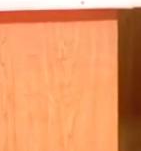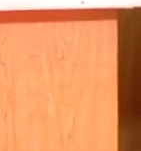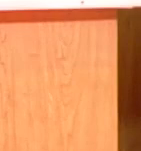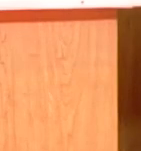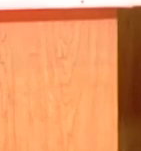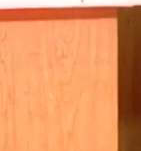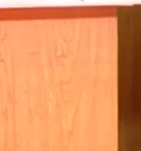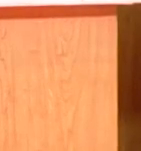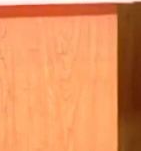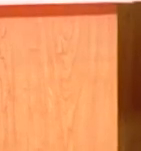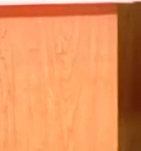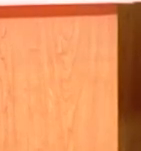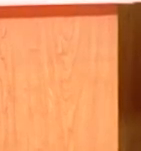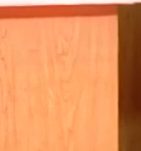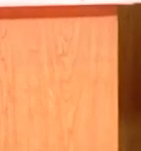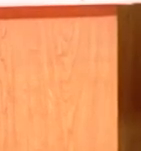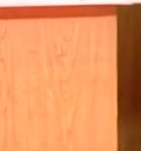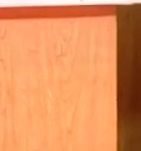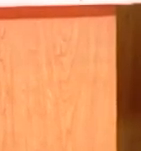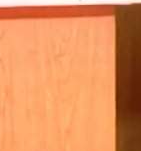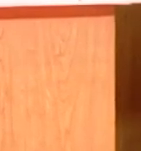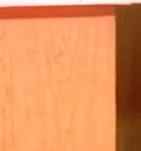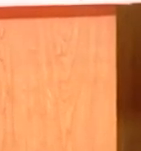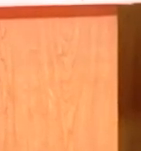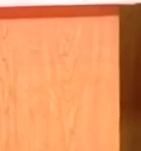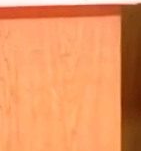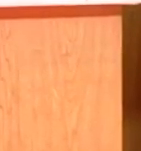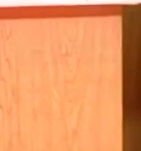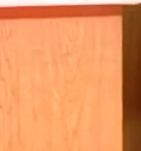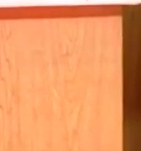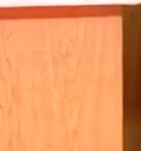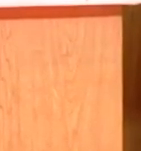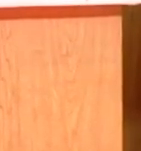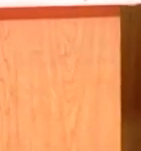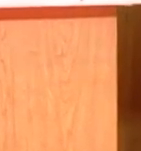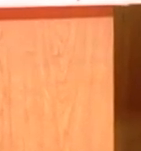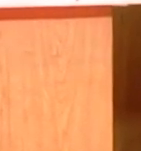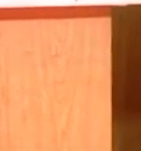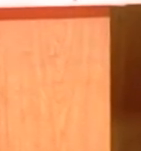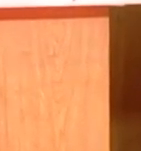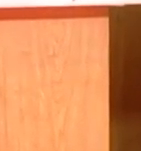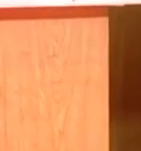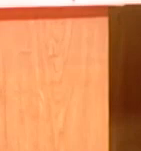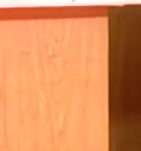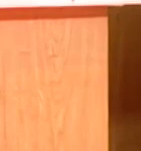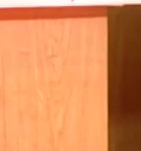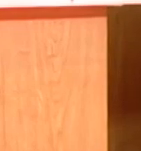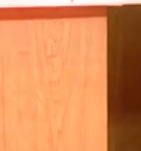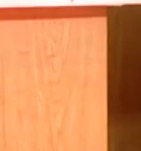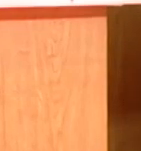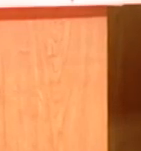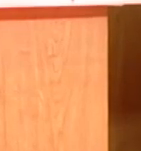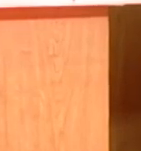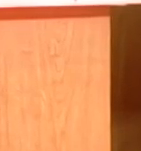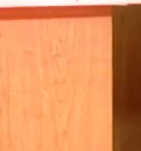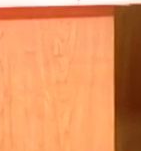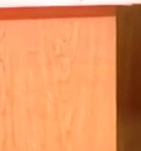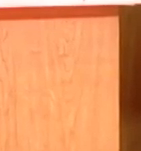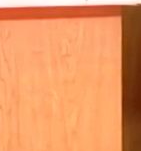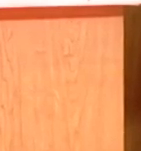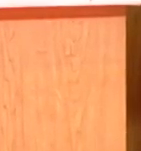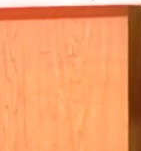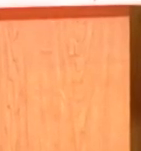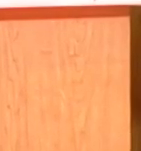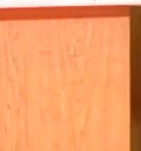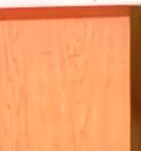pang award-winning news ka sa youtube.com/GMA News. I-click lang ang subscribe button. At sa mga kapuso abroad,